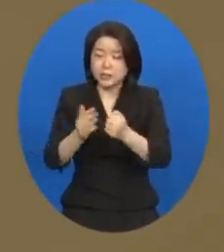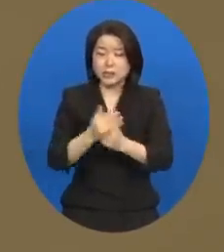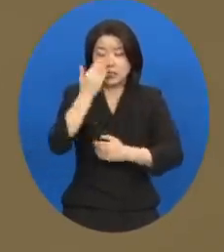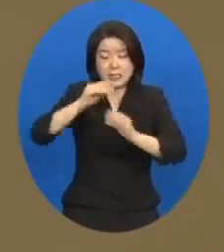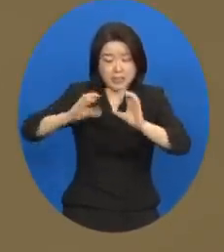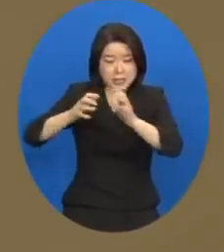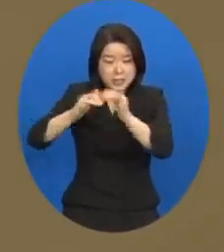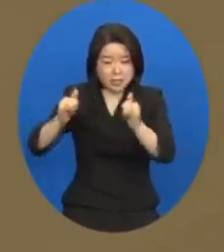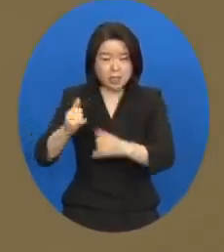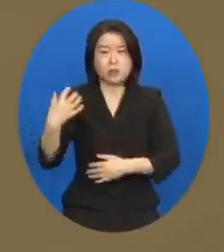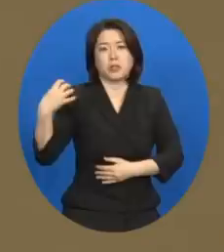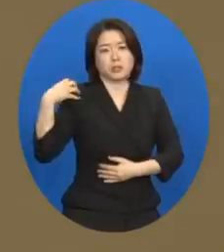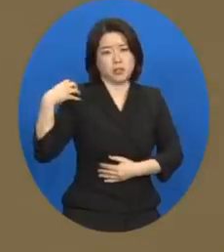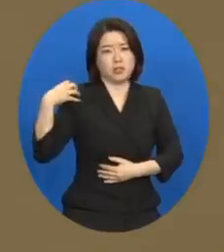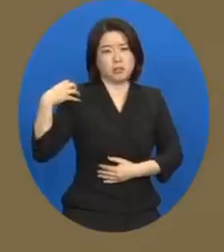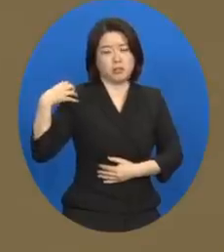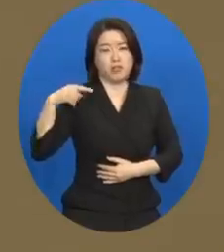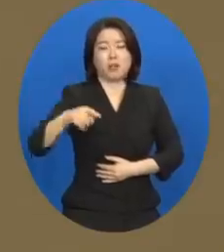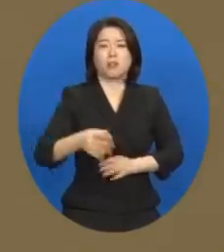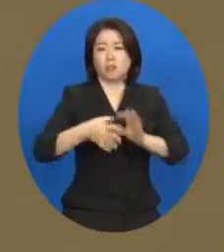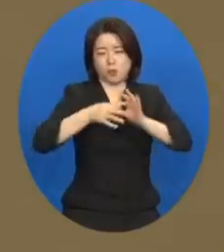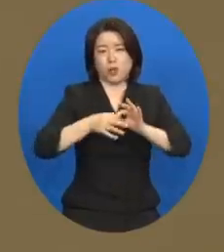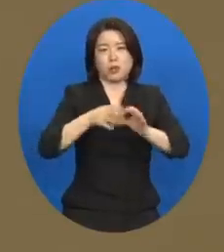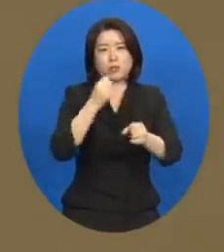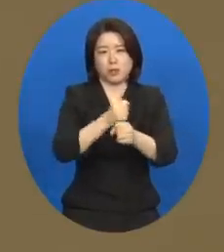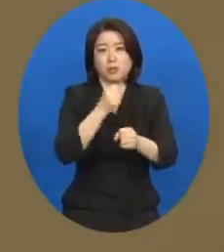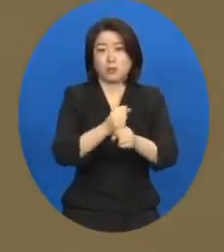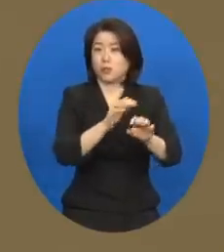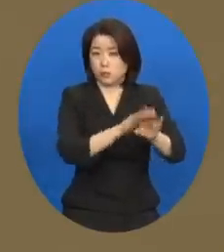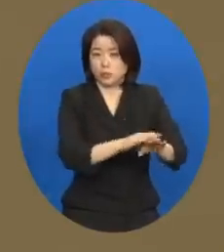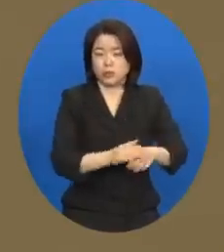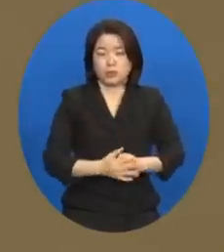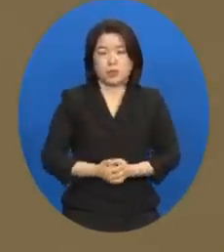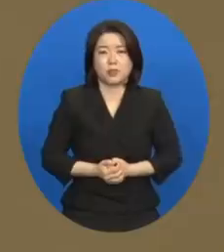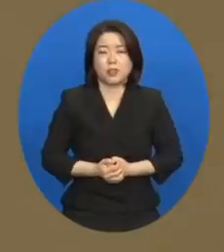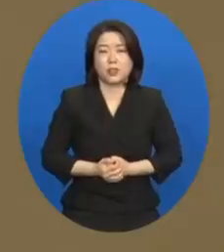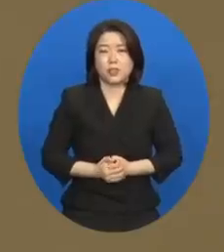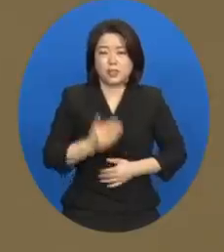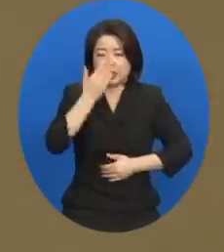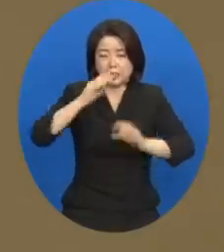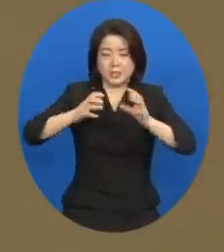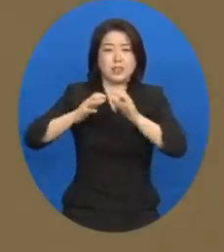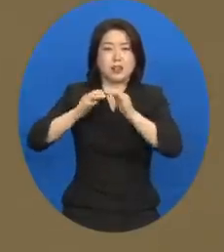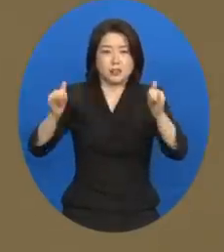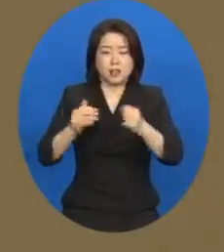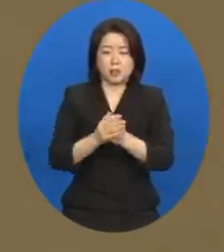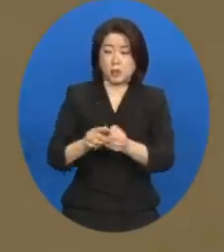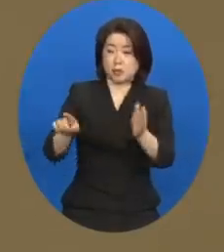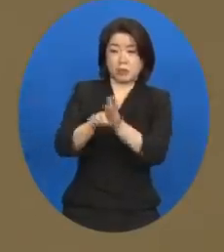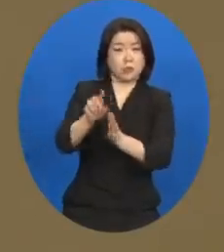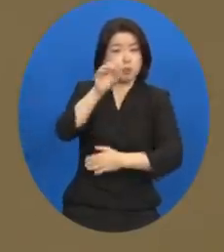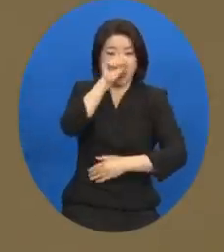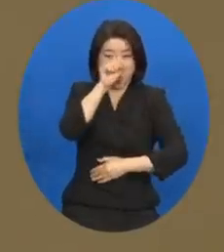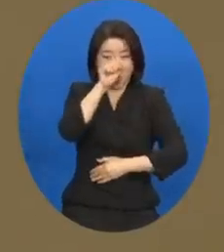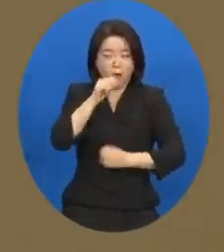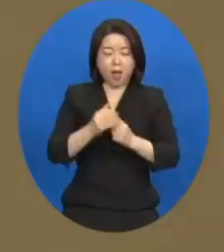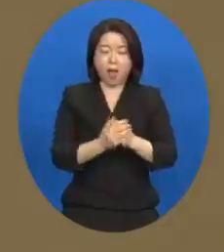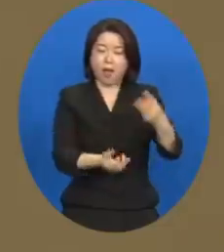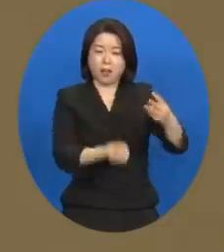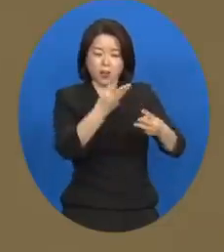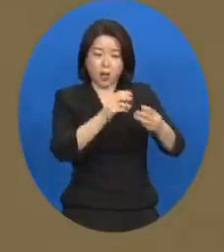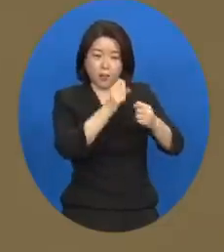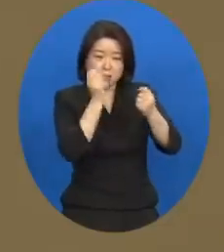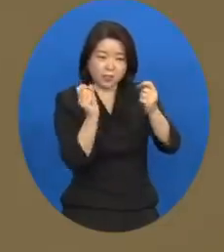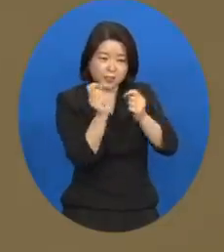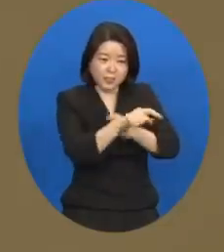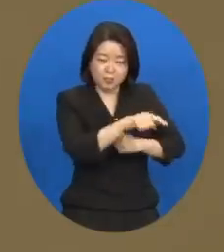백성들이 책임지도록 그렇게 만든 거죠. 그러니까 이스라엘 백성들의 믿음이 좋으면 레위 지파는 잘 사는